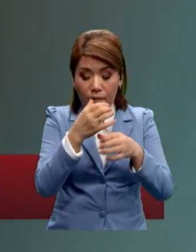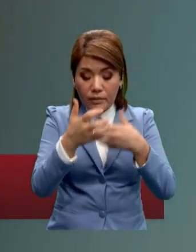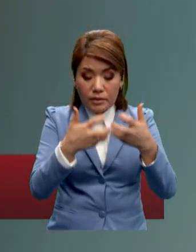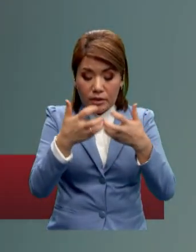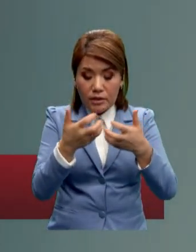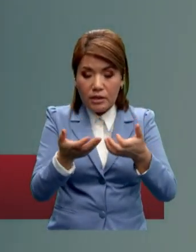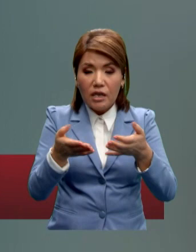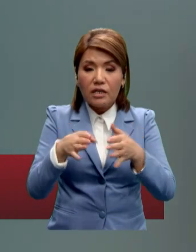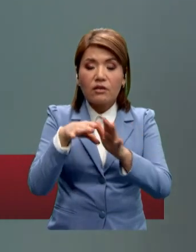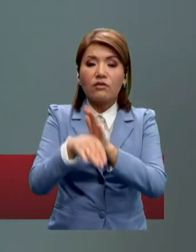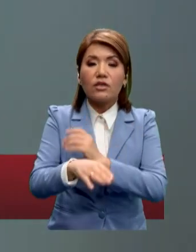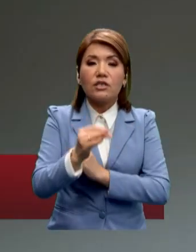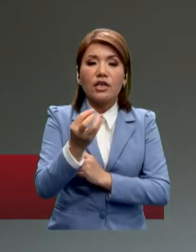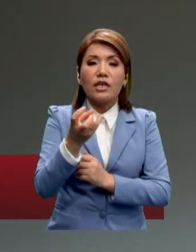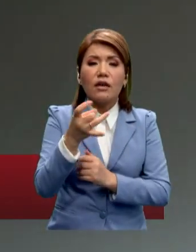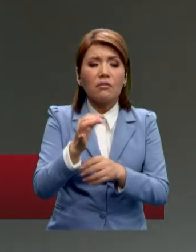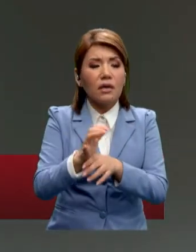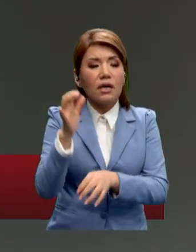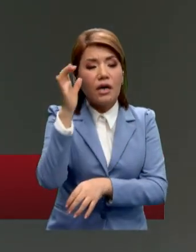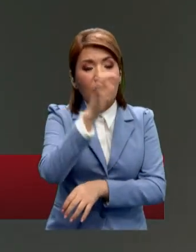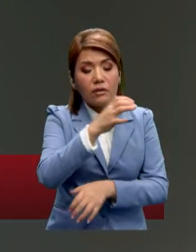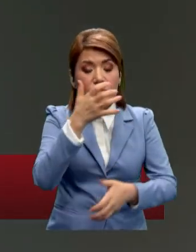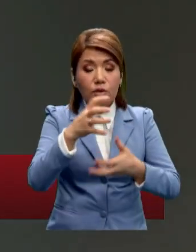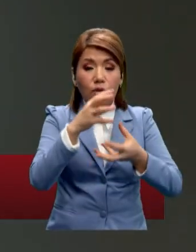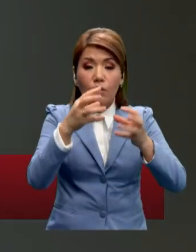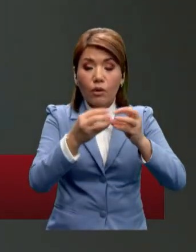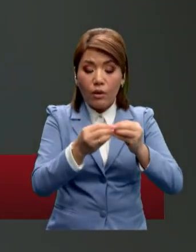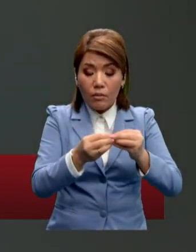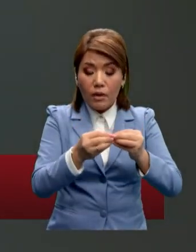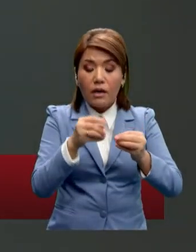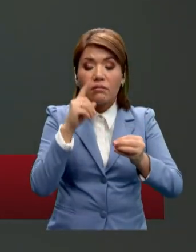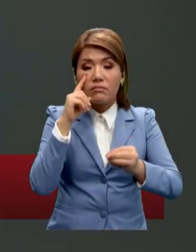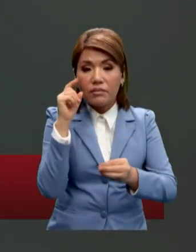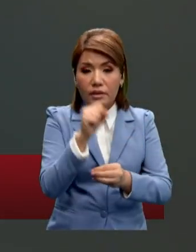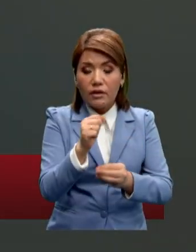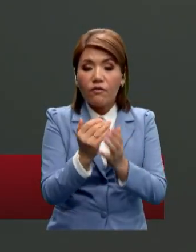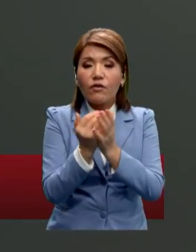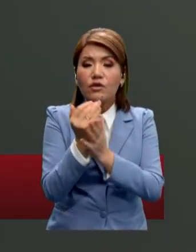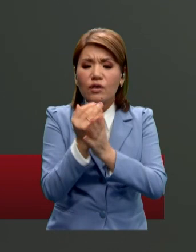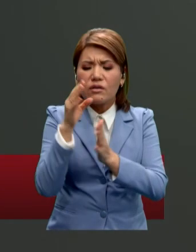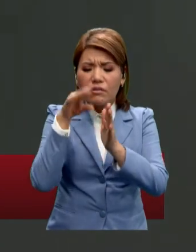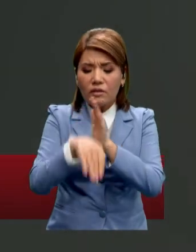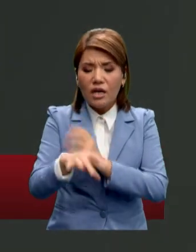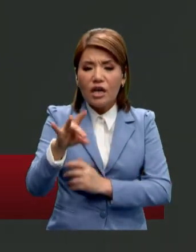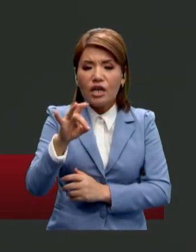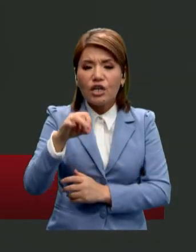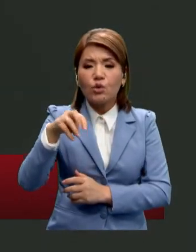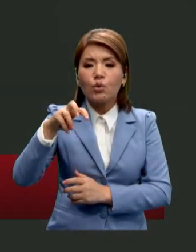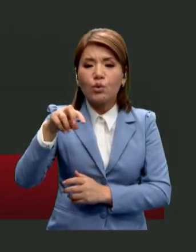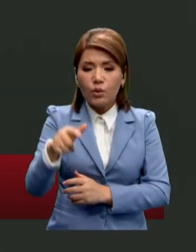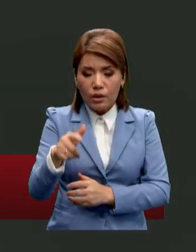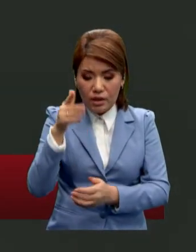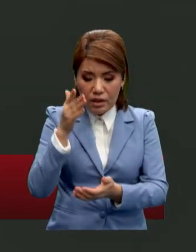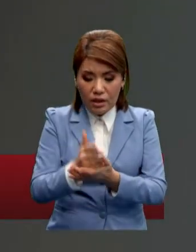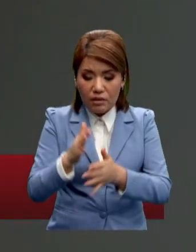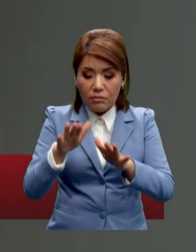отложения реки в Чехию на исследование. По результатам экспертизы обнаружены высокое содержание ртути в воде в тех местах,